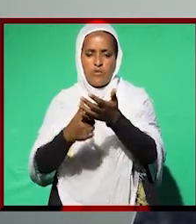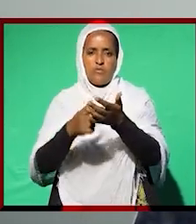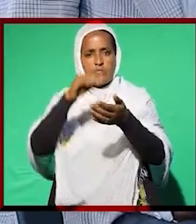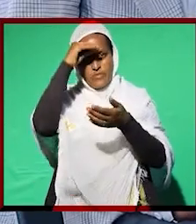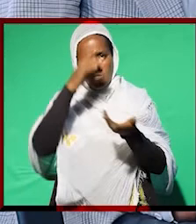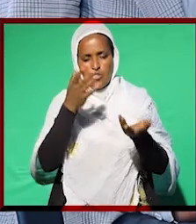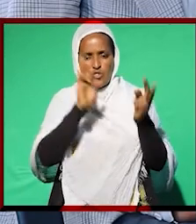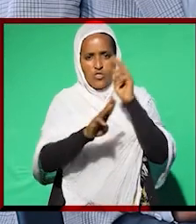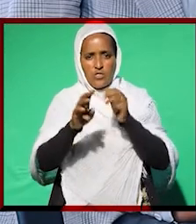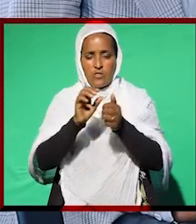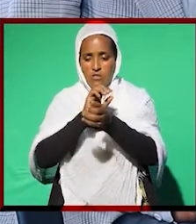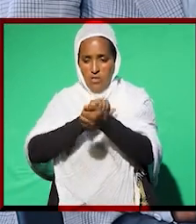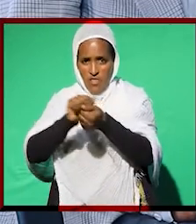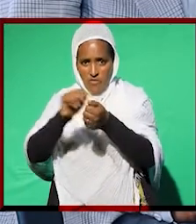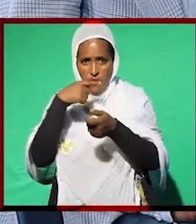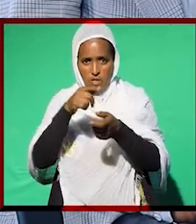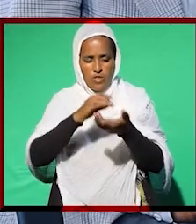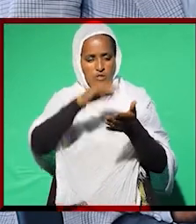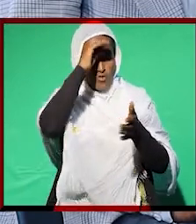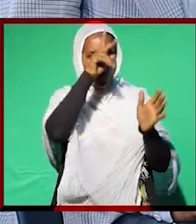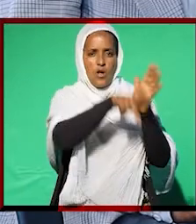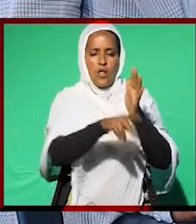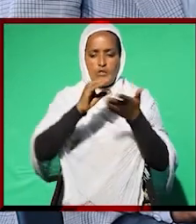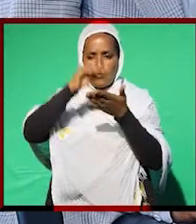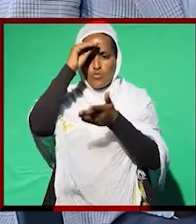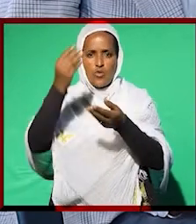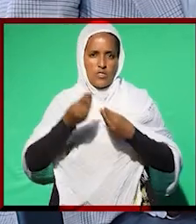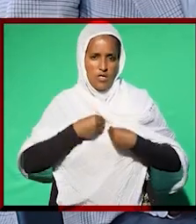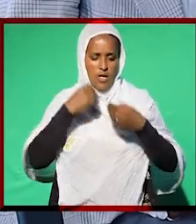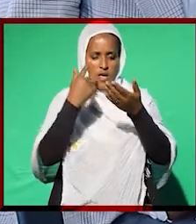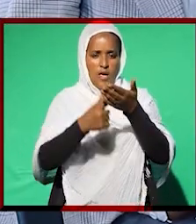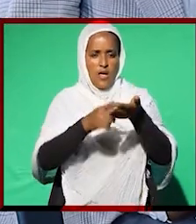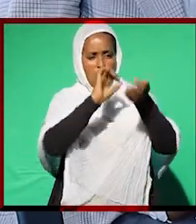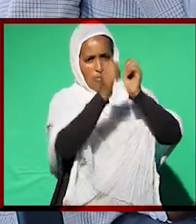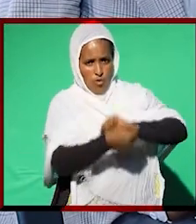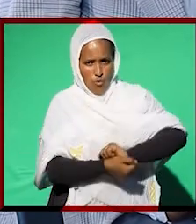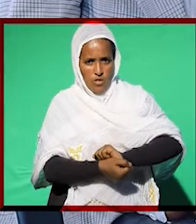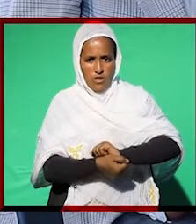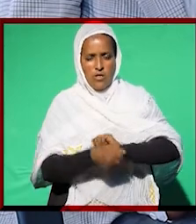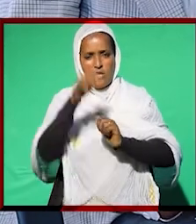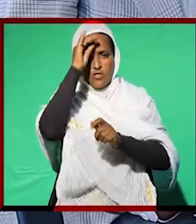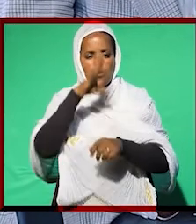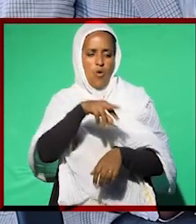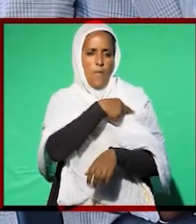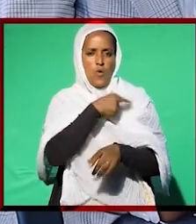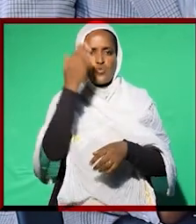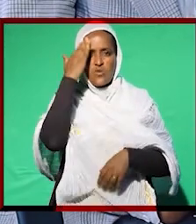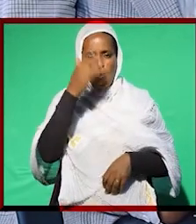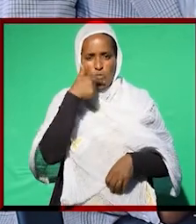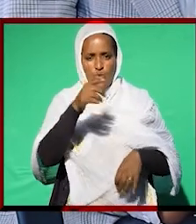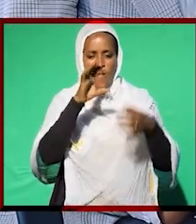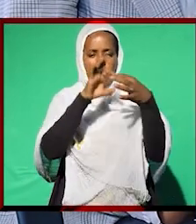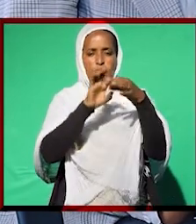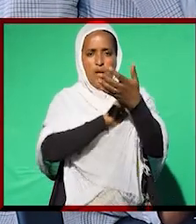ትምህርት ነው። ችግር እናጠፋለን ብለን ሰው እንገላለን ማለት ነው። ትምህርቱ የሰጠን ነው። አሁን ታዲያ ይህንን ለመቀልበስ ሰው